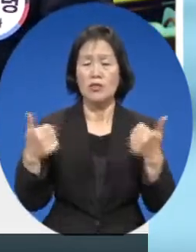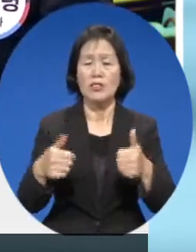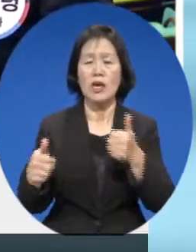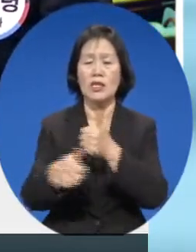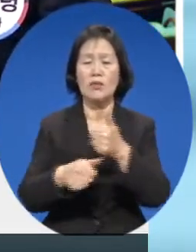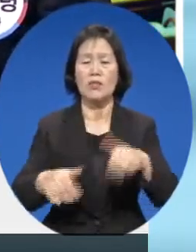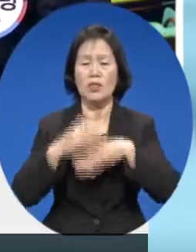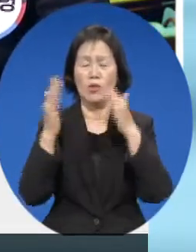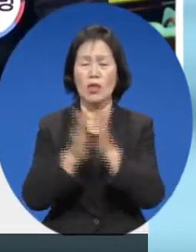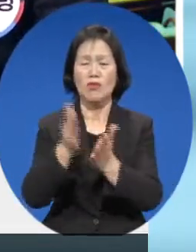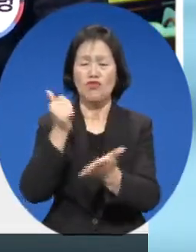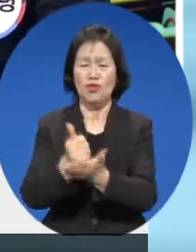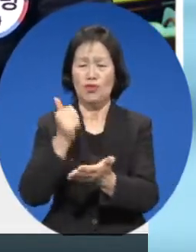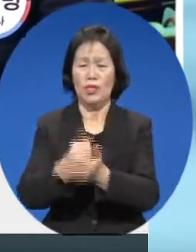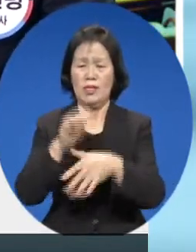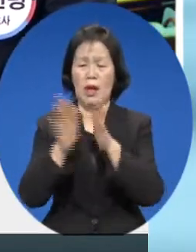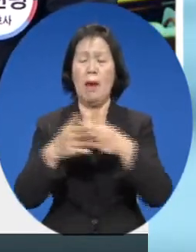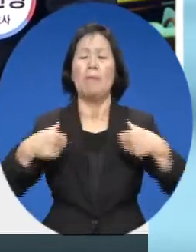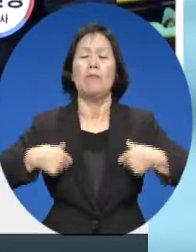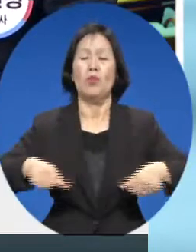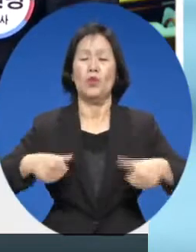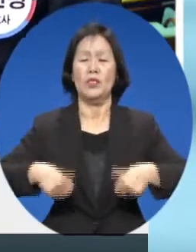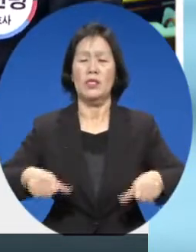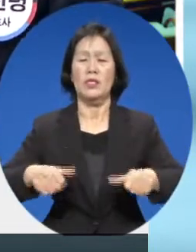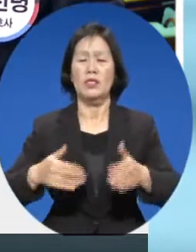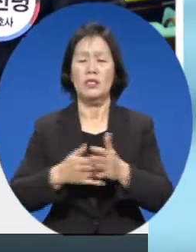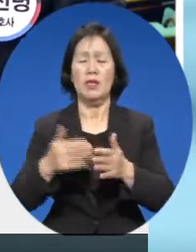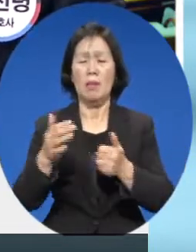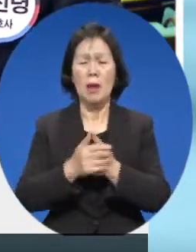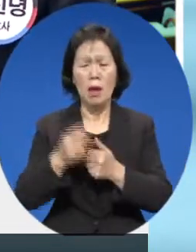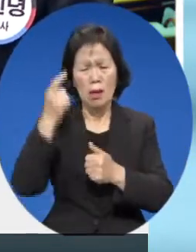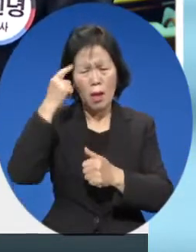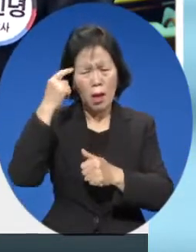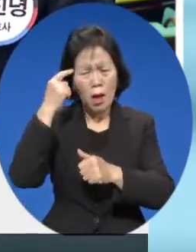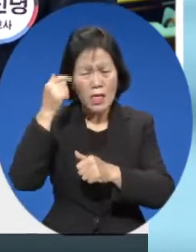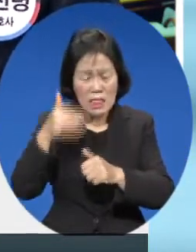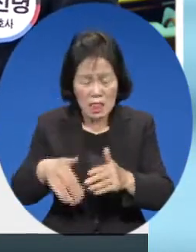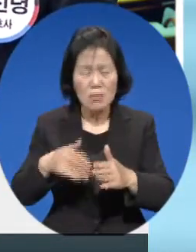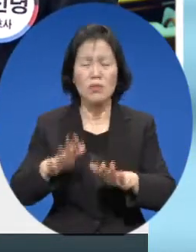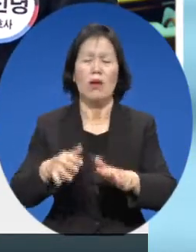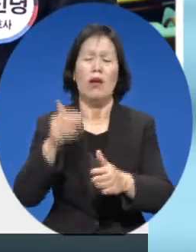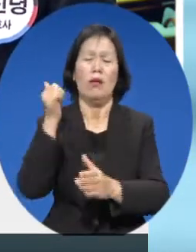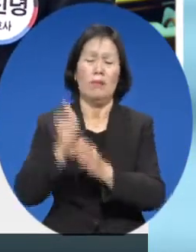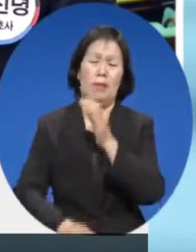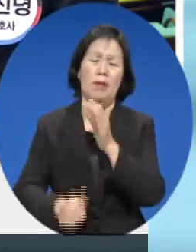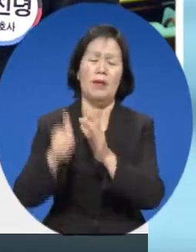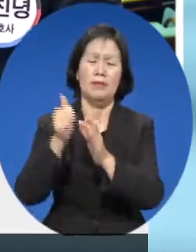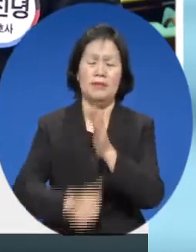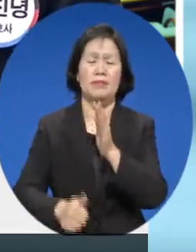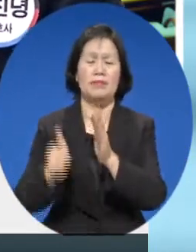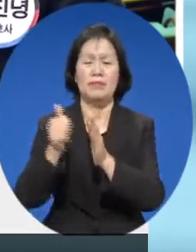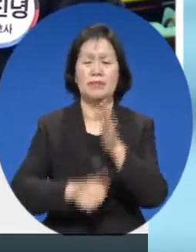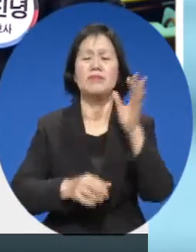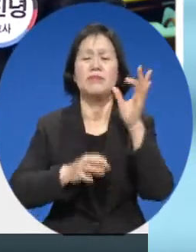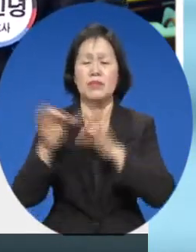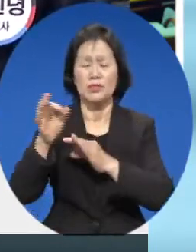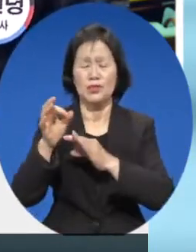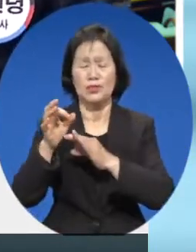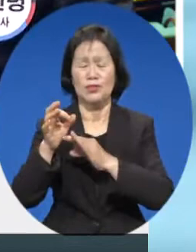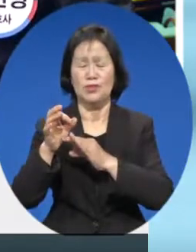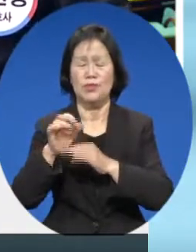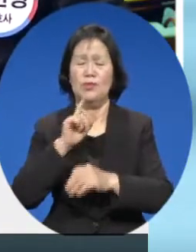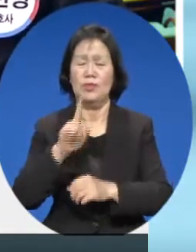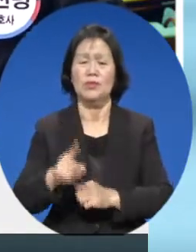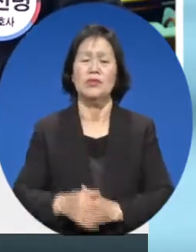전체 위원장을 포기해 버렸습니다 결국 그 전략이 지금 와서는 뼈아픈 그 실책으로 지금 그 다가온다고 전문가들이 많이 분석하고 있는 것